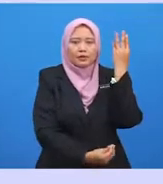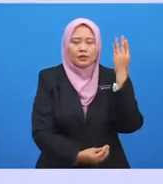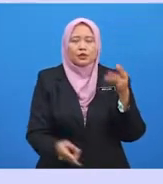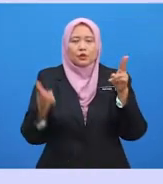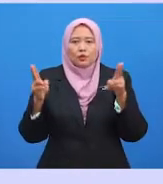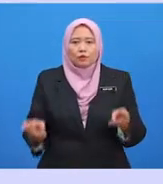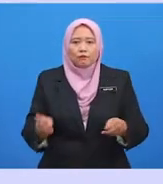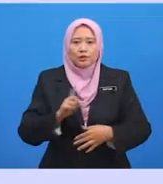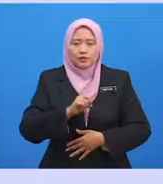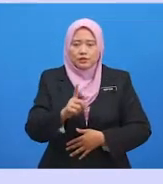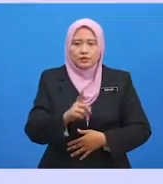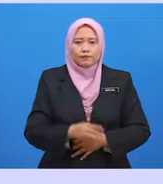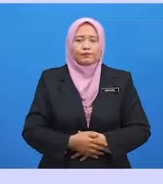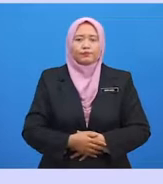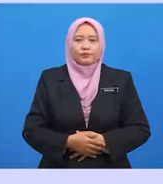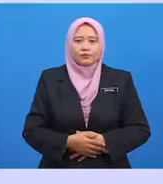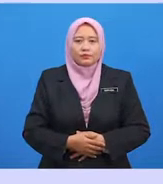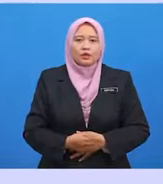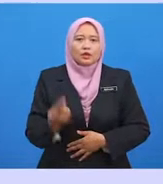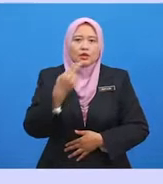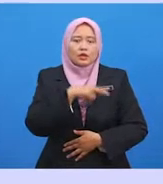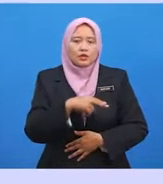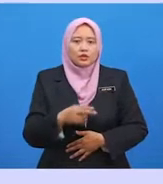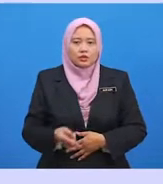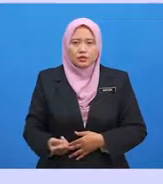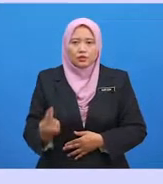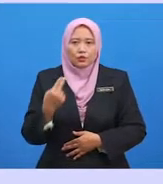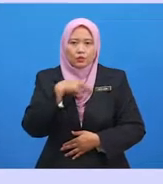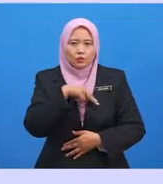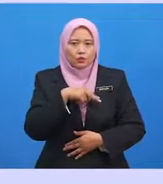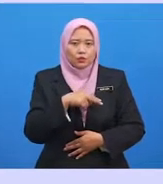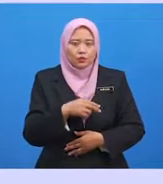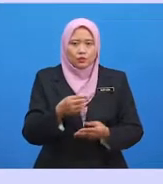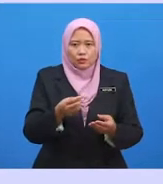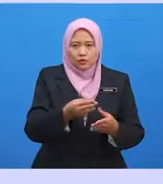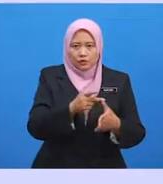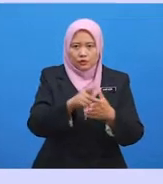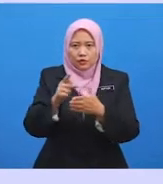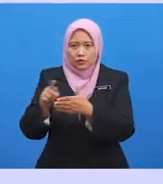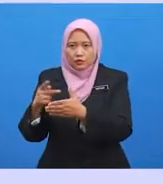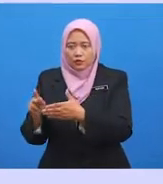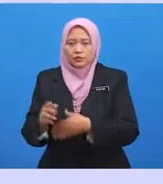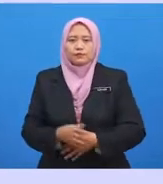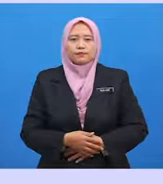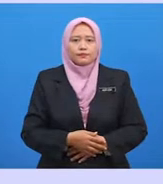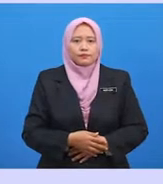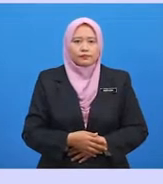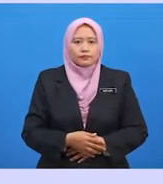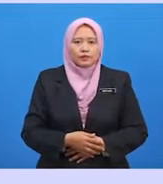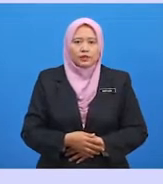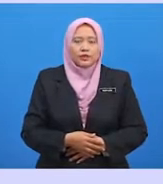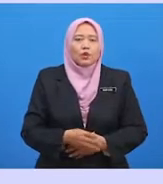diaktifkan dalam kalangan rakyat yang berpendapatan rendah kelima wakaf